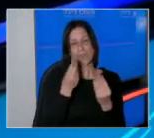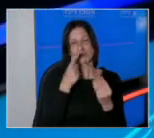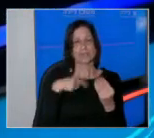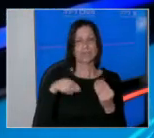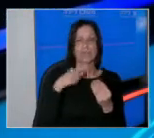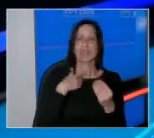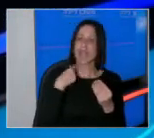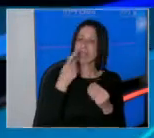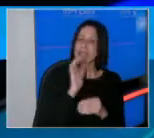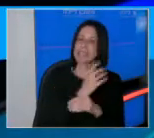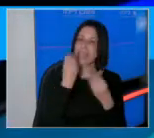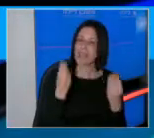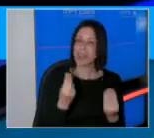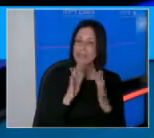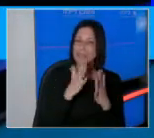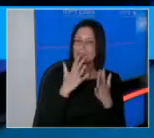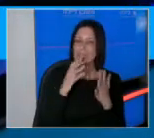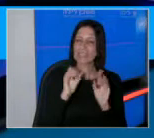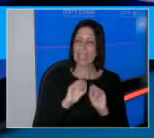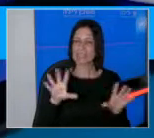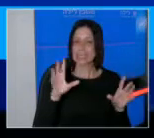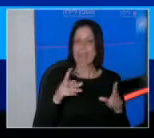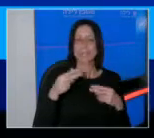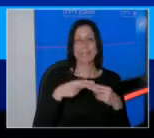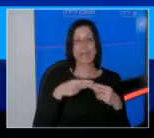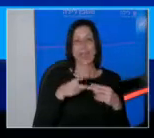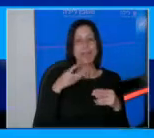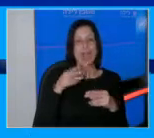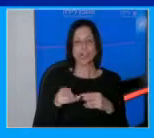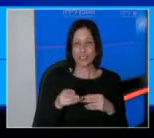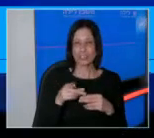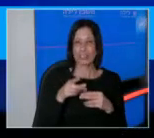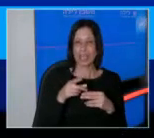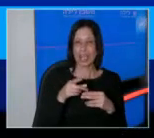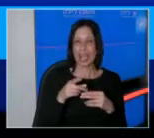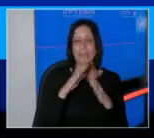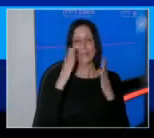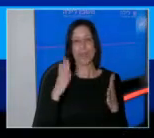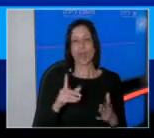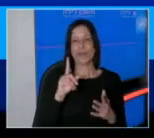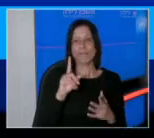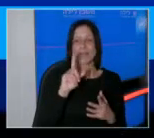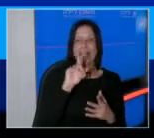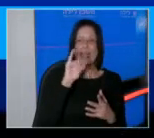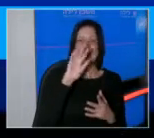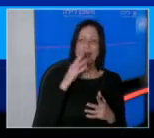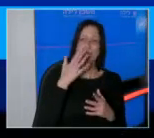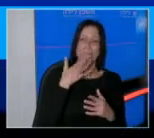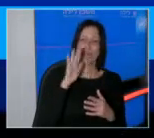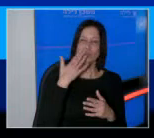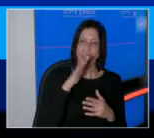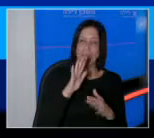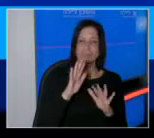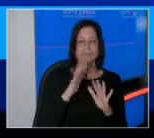אני אגיד לך מזל טוב, הספר יצא, בקרוב יש השקה חגיגית במכון ון ליר בירושלים, ספר על התרגום,